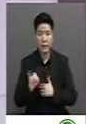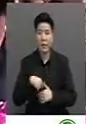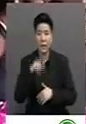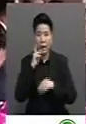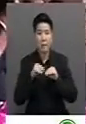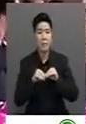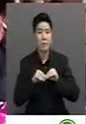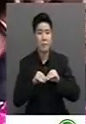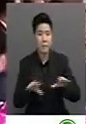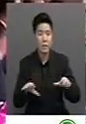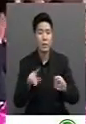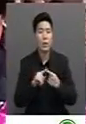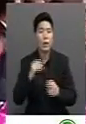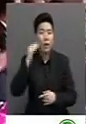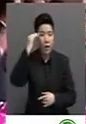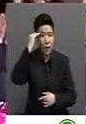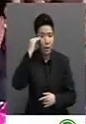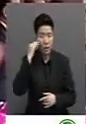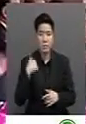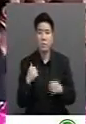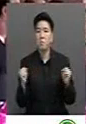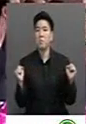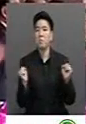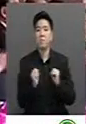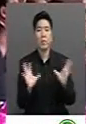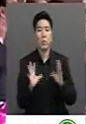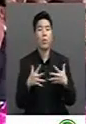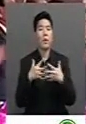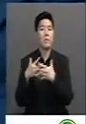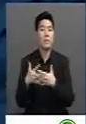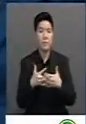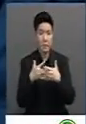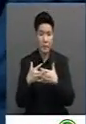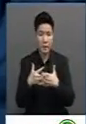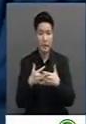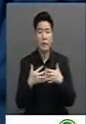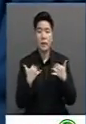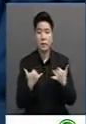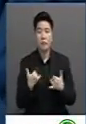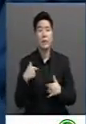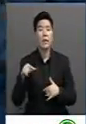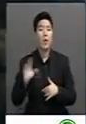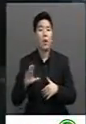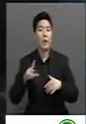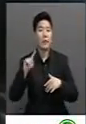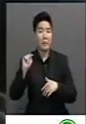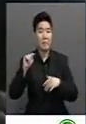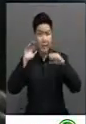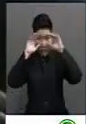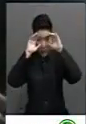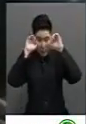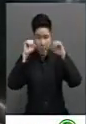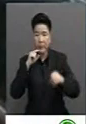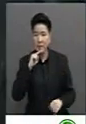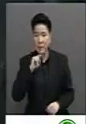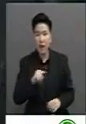แถลงการว่าเกาหลีเหนือไม่รู้สึกเกรงกลัวต่อท่าทีของสหรัฐหลังจากที่ประธานาธิบดีทรัมป์สั่ง